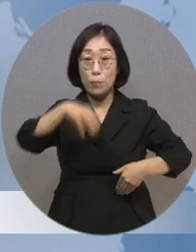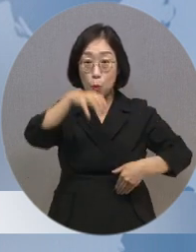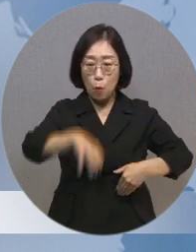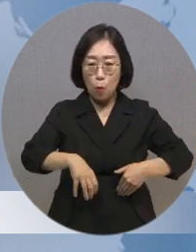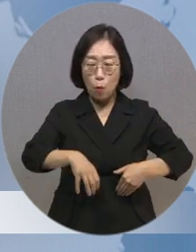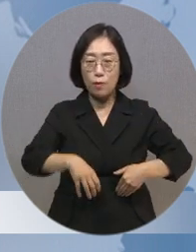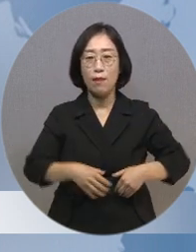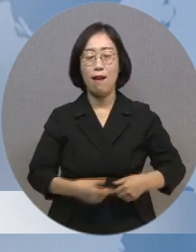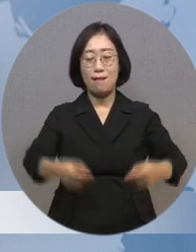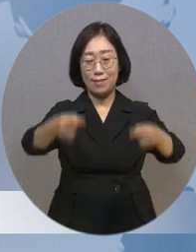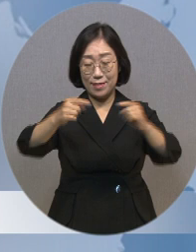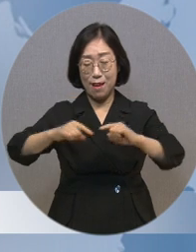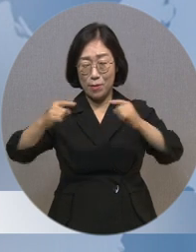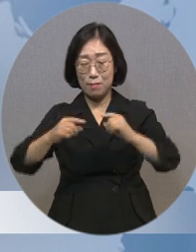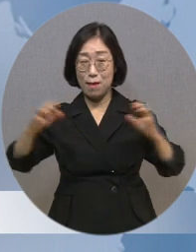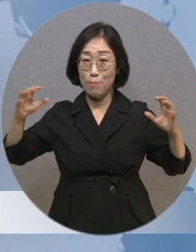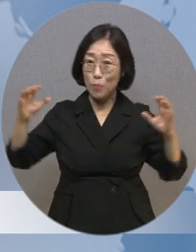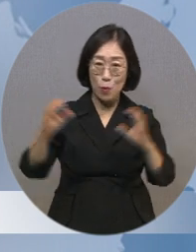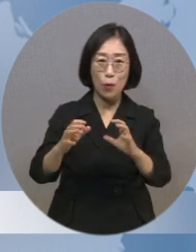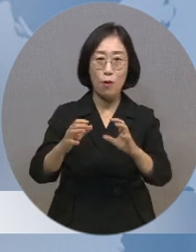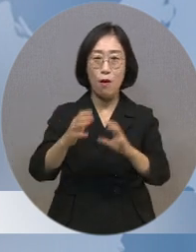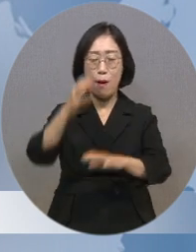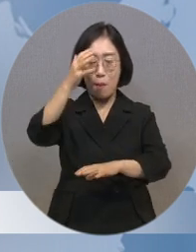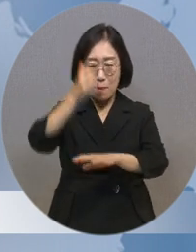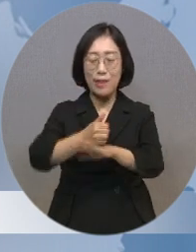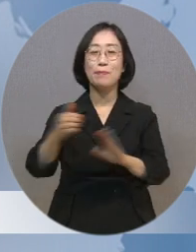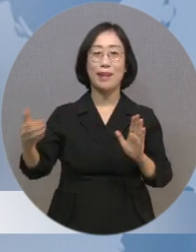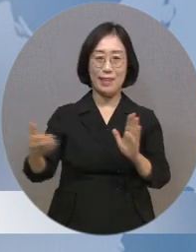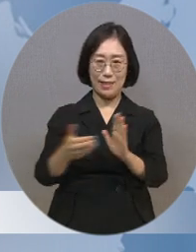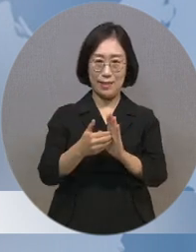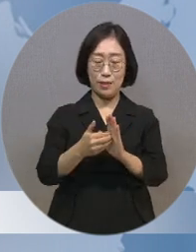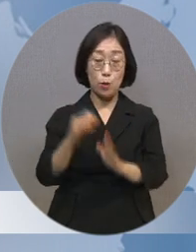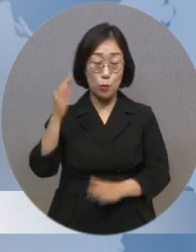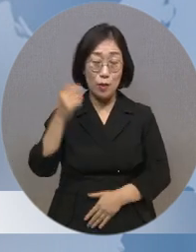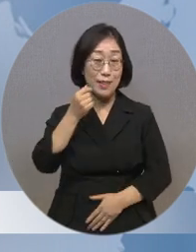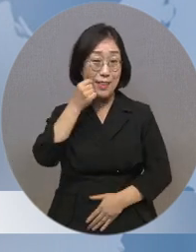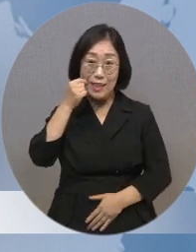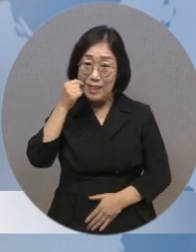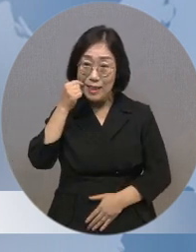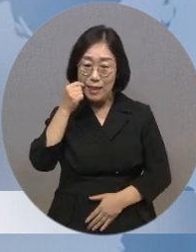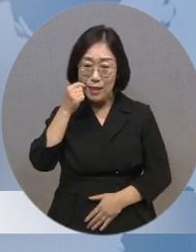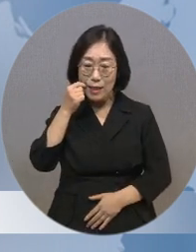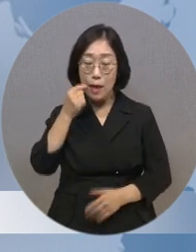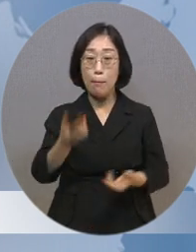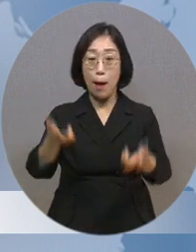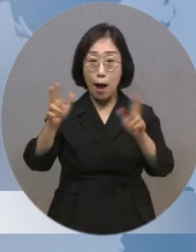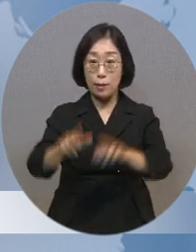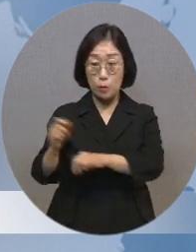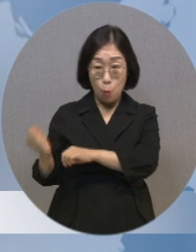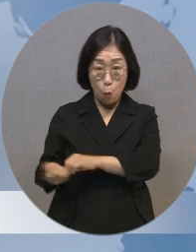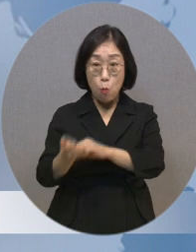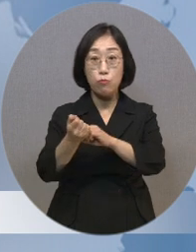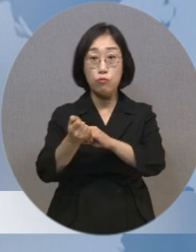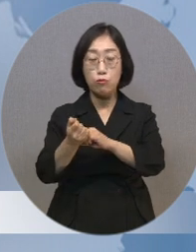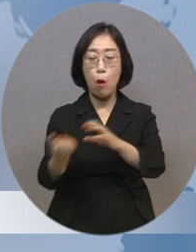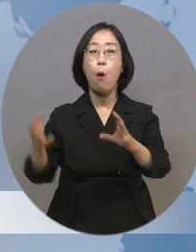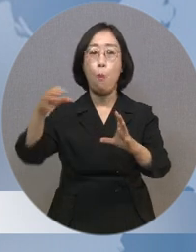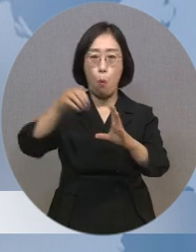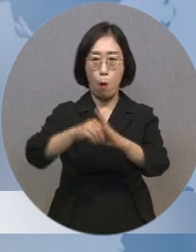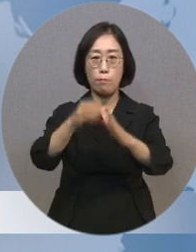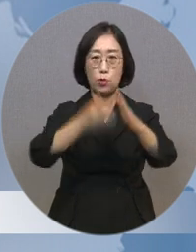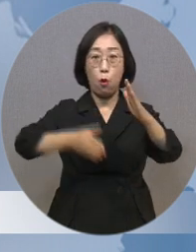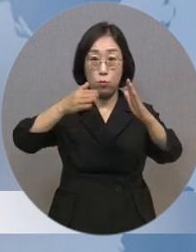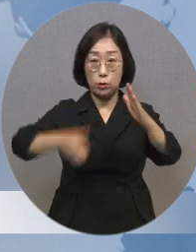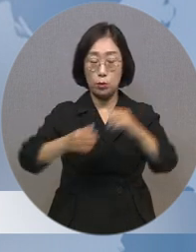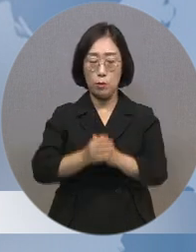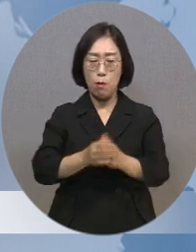성황리에 막을 내렸습니다. 이번 대회에는 최근 인기를 끌고 있는 파크골프가 정식 종목으로 뽑혀 총